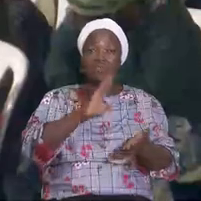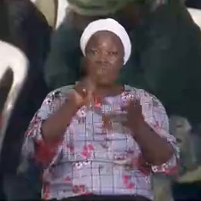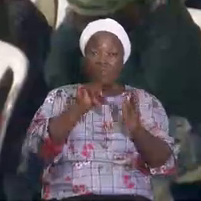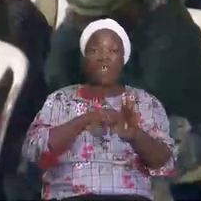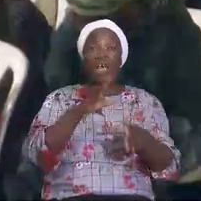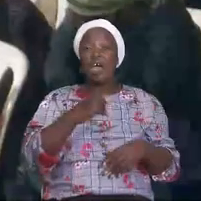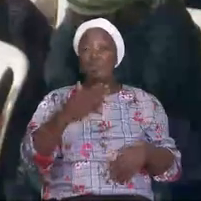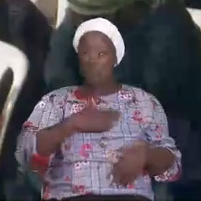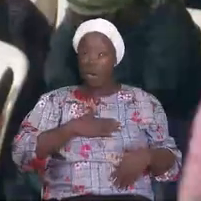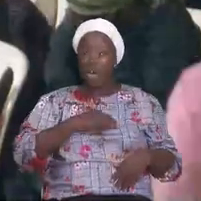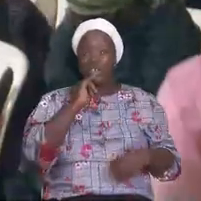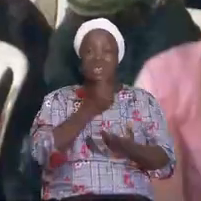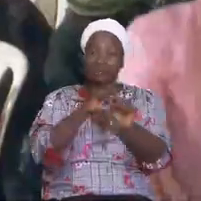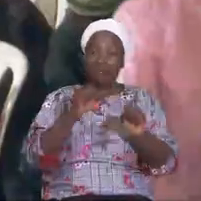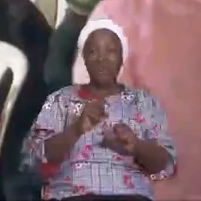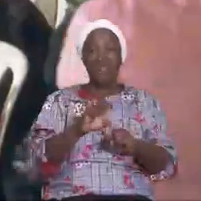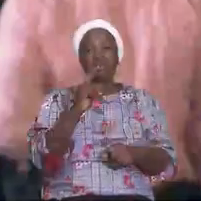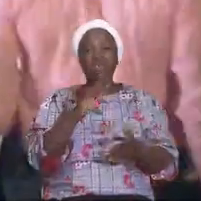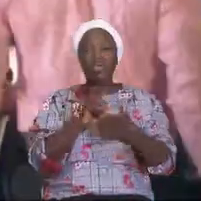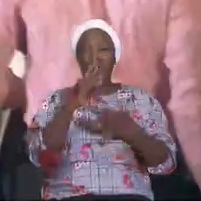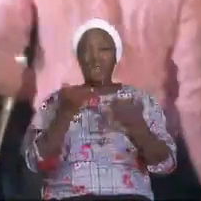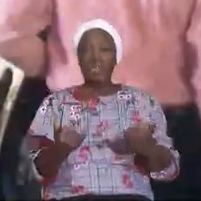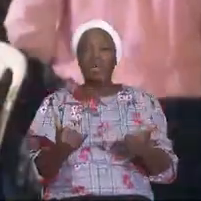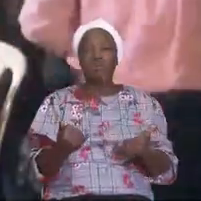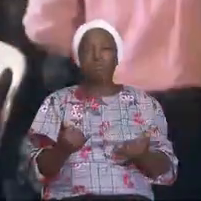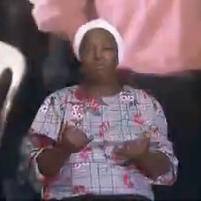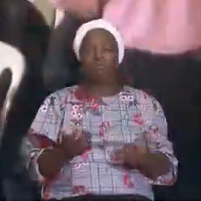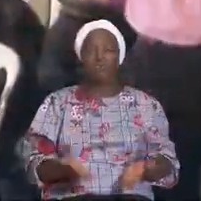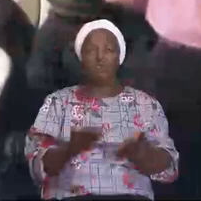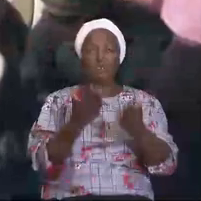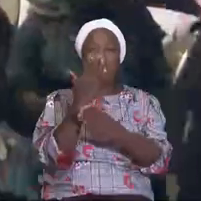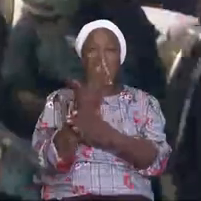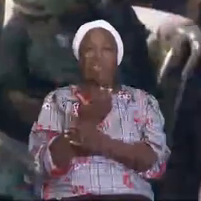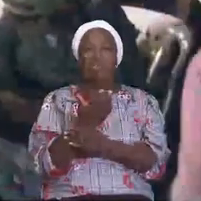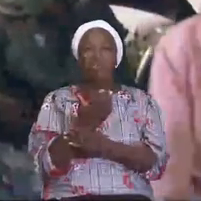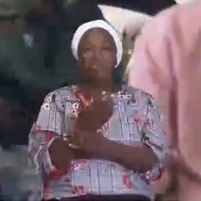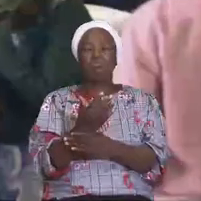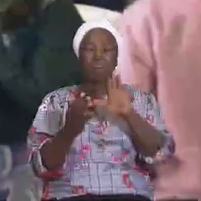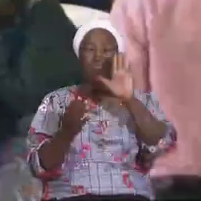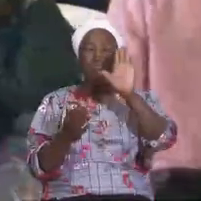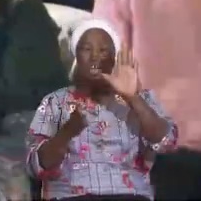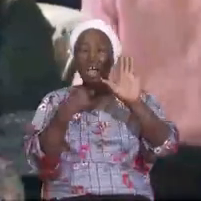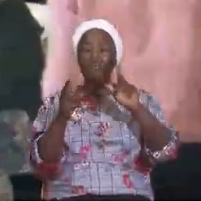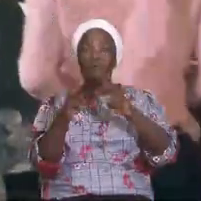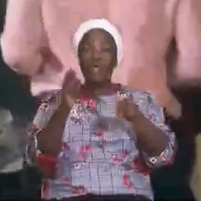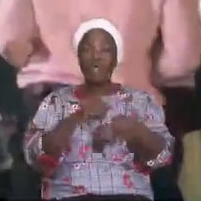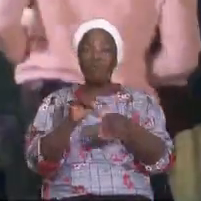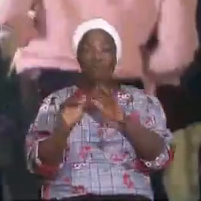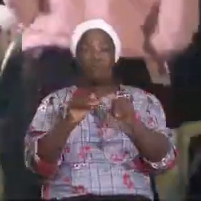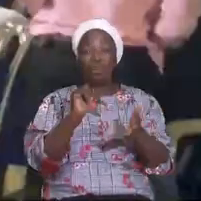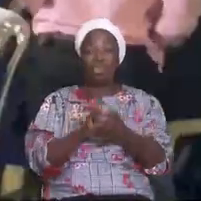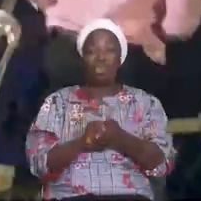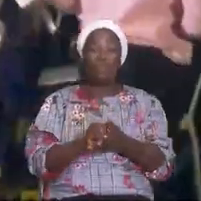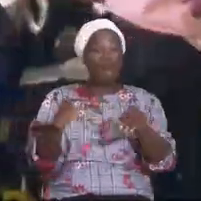ce soir que le pardon, que le salut est pour moi. Partout où tu es, lève ta